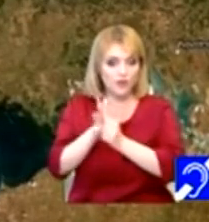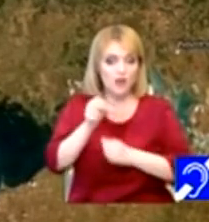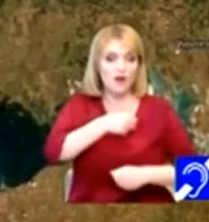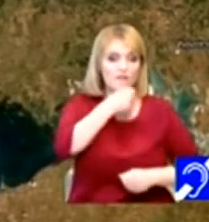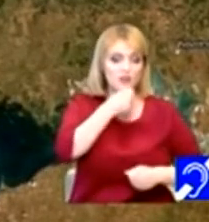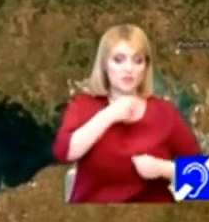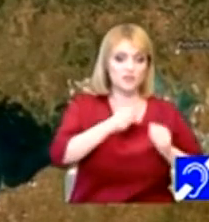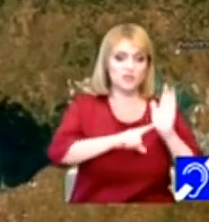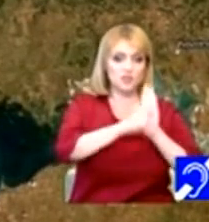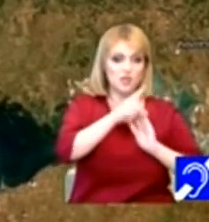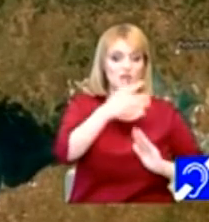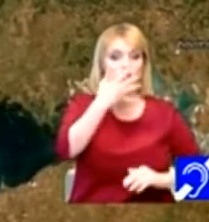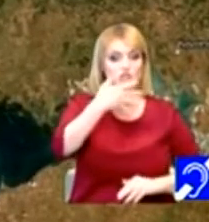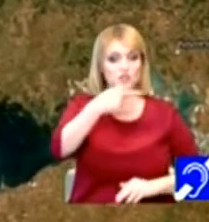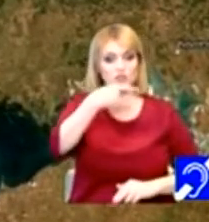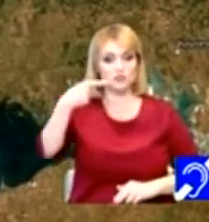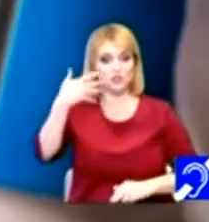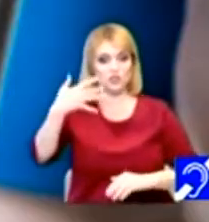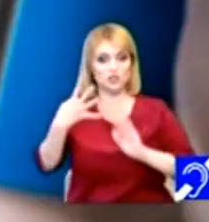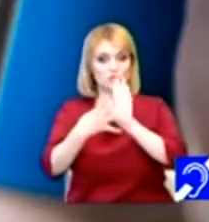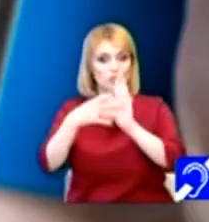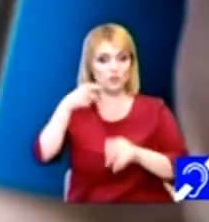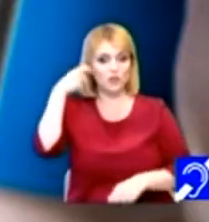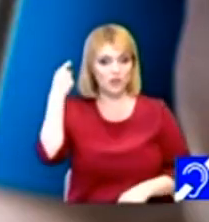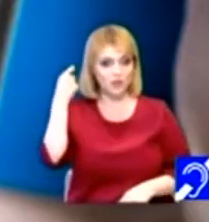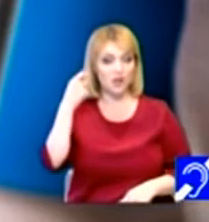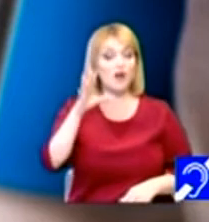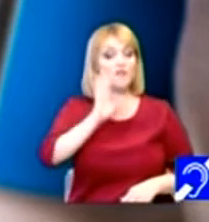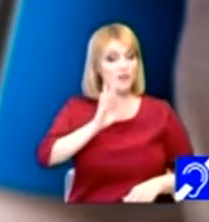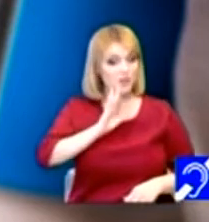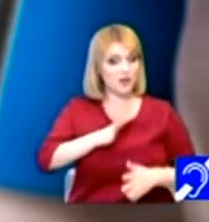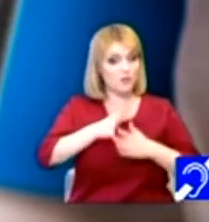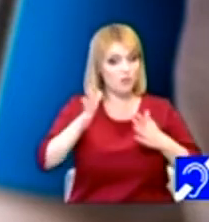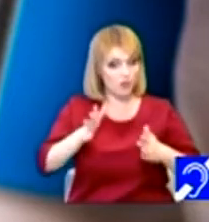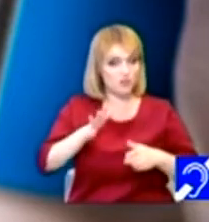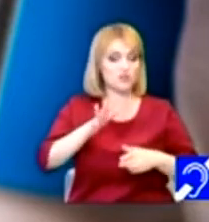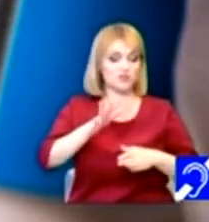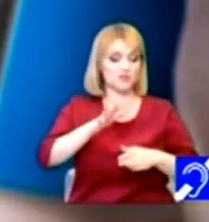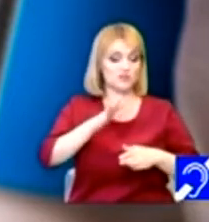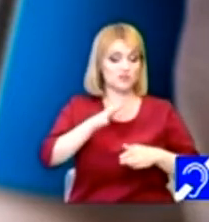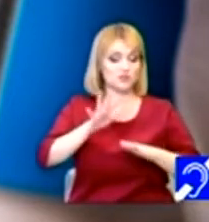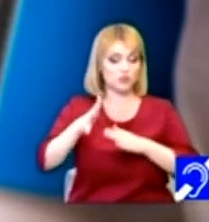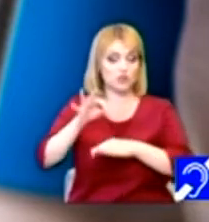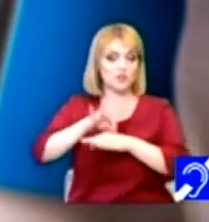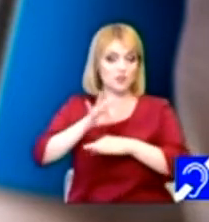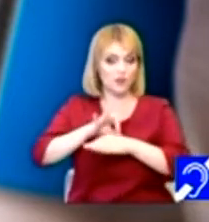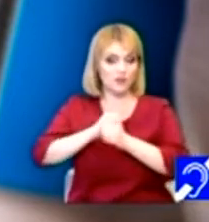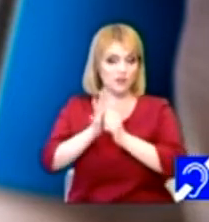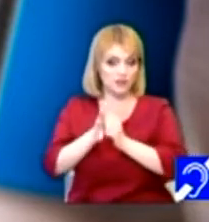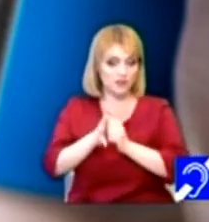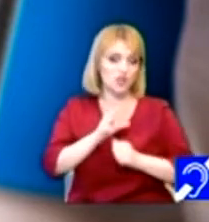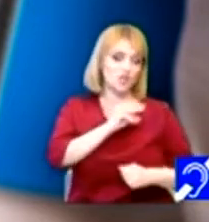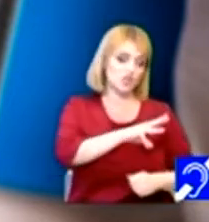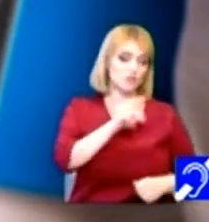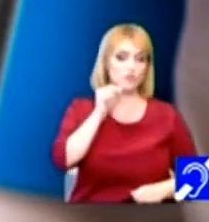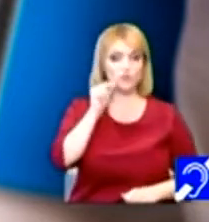vârstele cuprinse între 50 și 59 de ani. Totodată, femeile sunt mai vulnerabile în fața virusului. Aproape 70% dintre